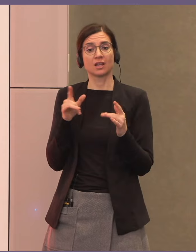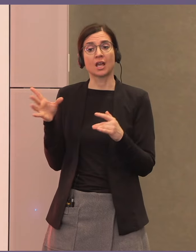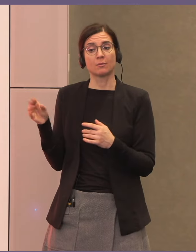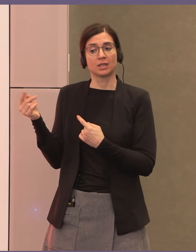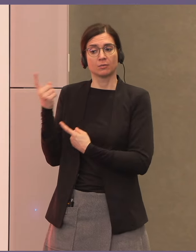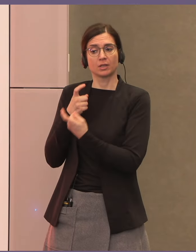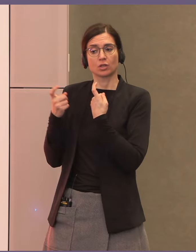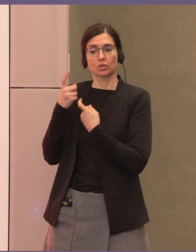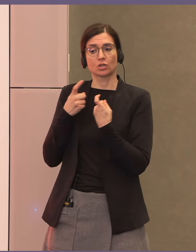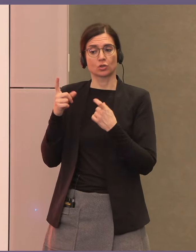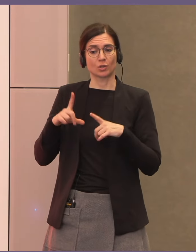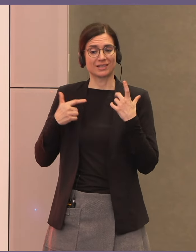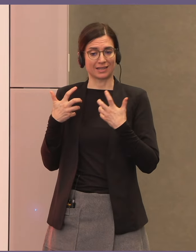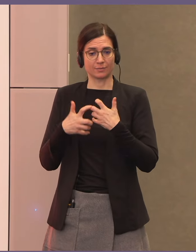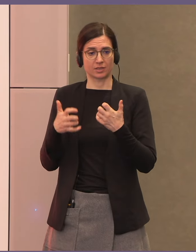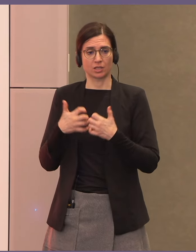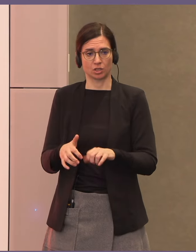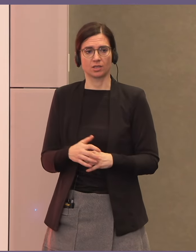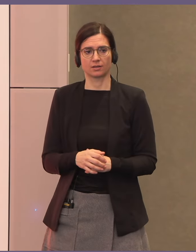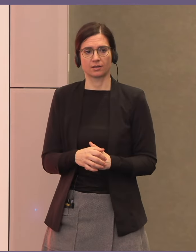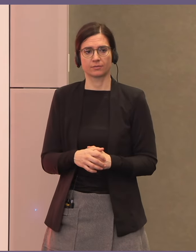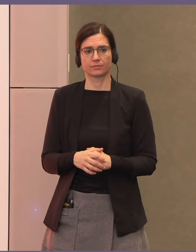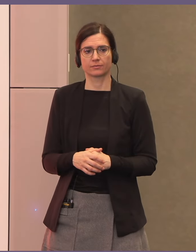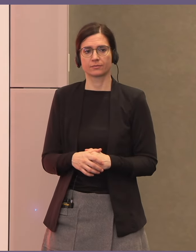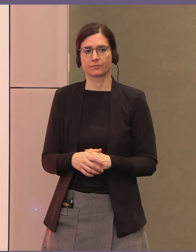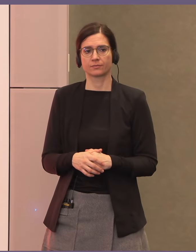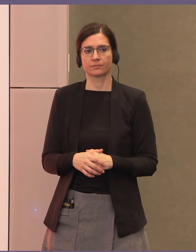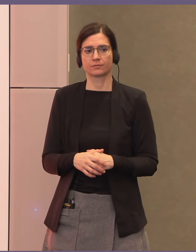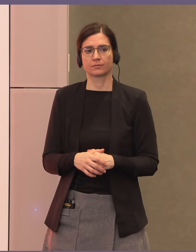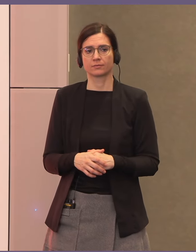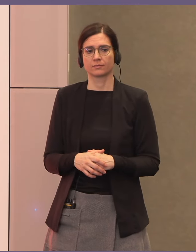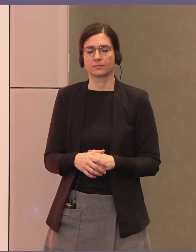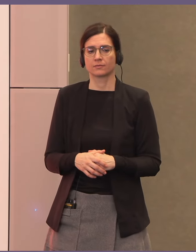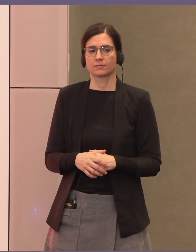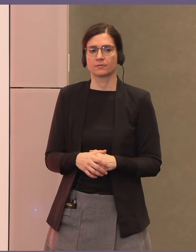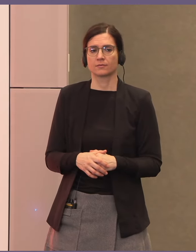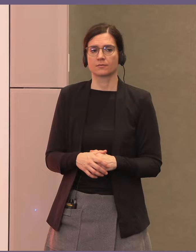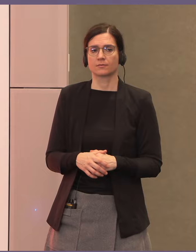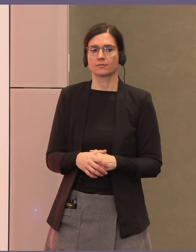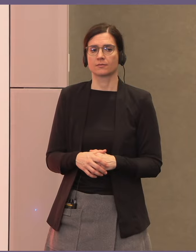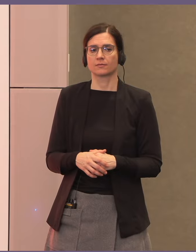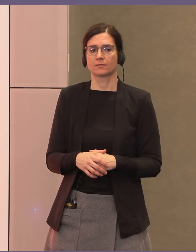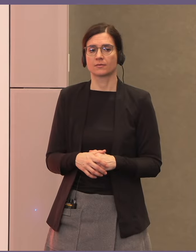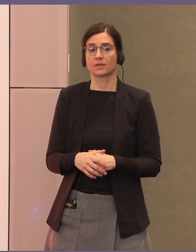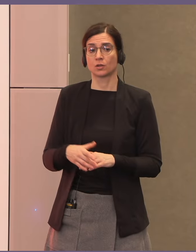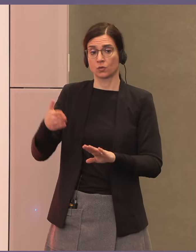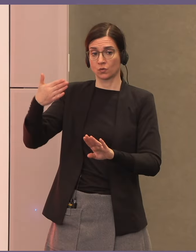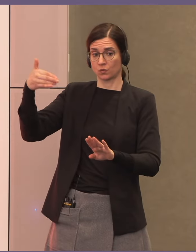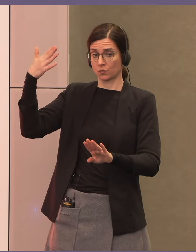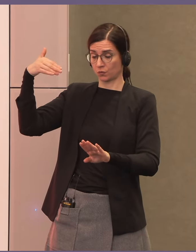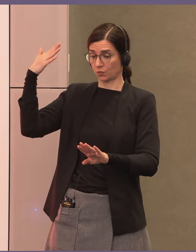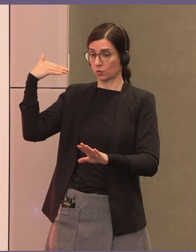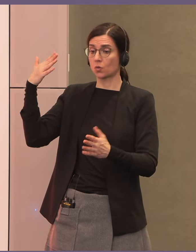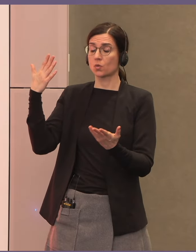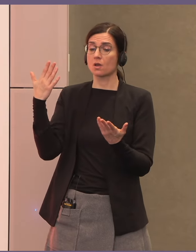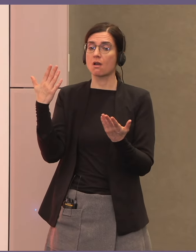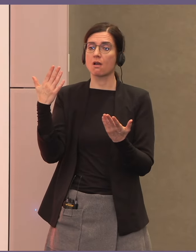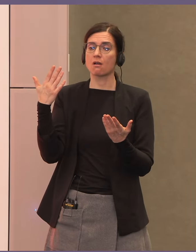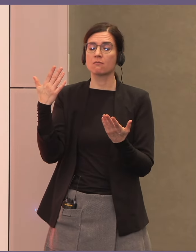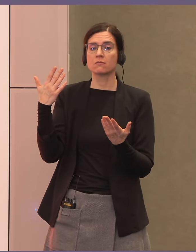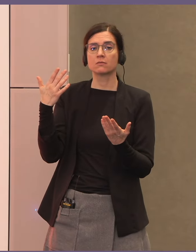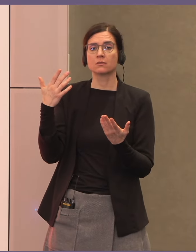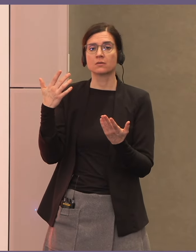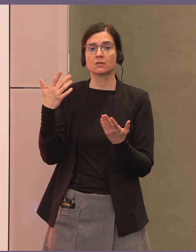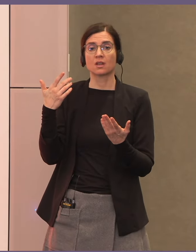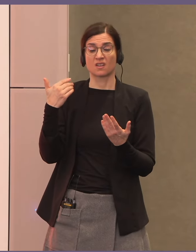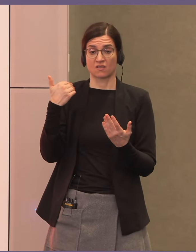Migrationsbiografie gelegt. Diese setzten sich in der Vergangenheit teilweise sogar für